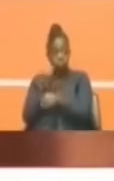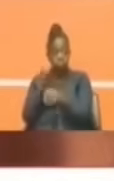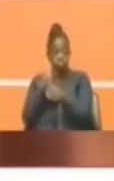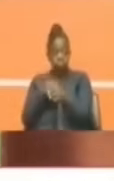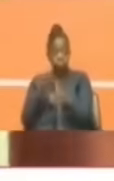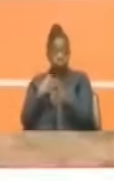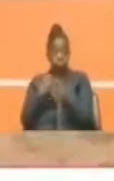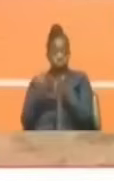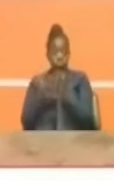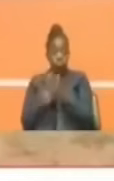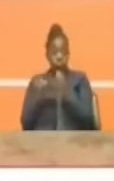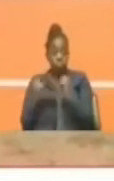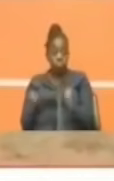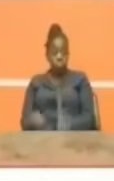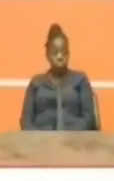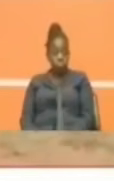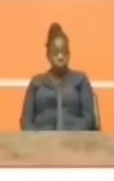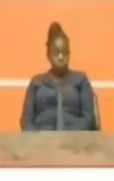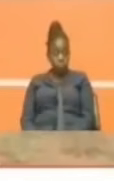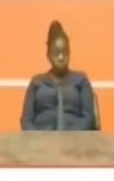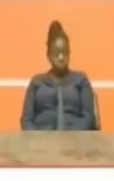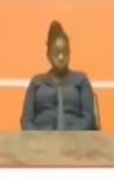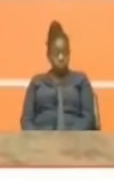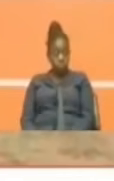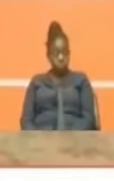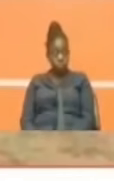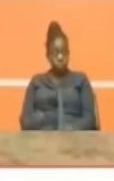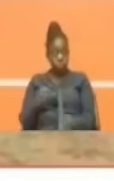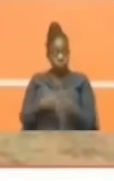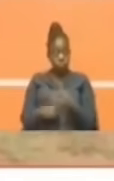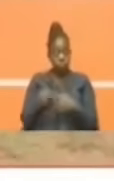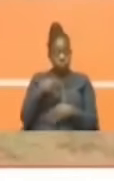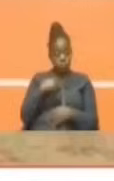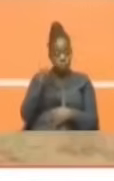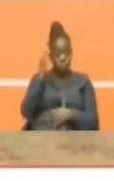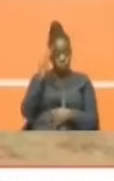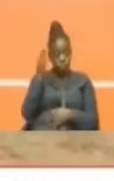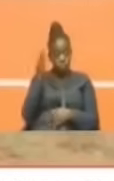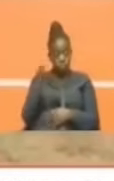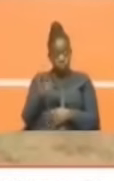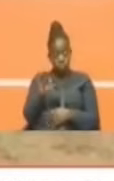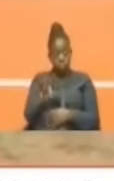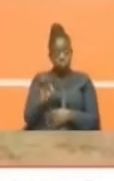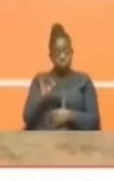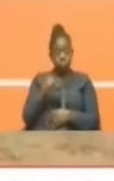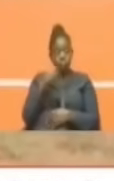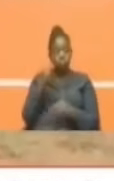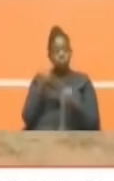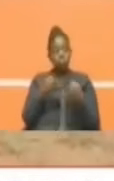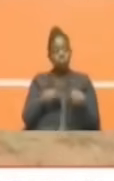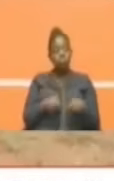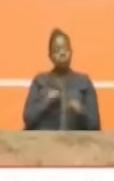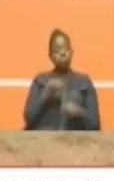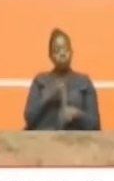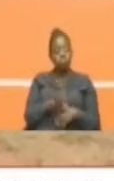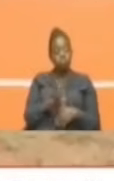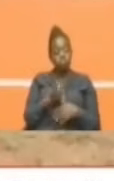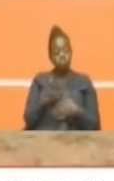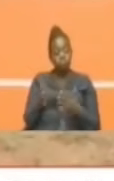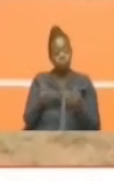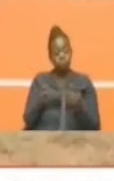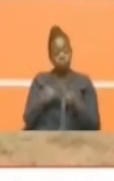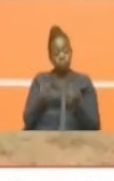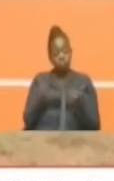watalina msango Chema nite lori mob justice chinzo kuwe kizigwenyo kwa identifying Ani ya kolachi Mwankuwa denga